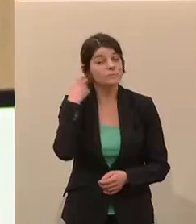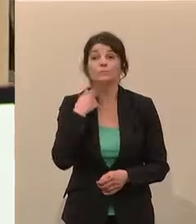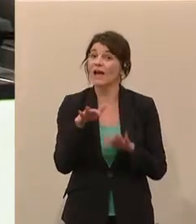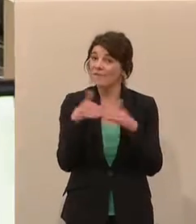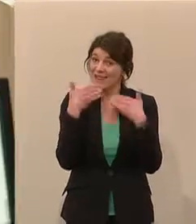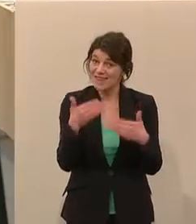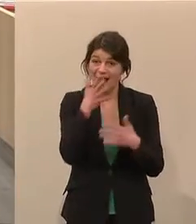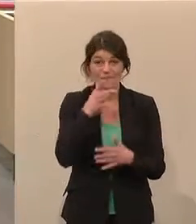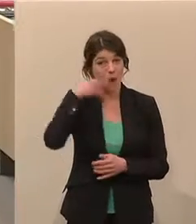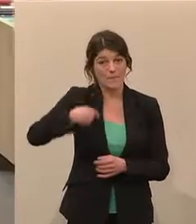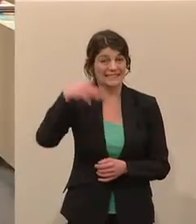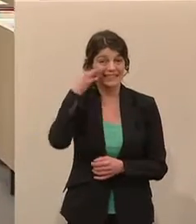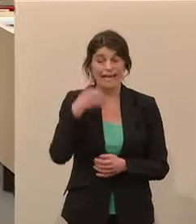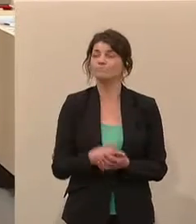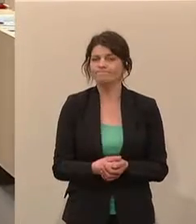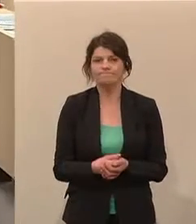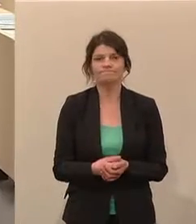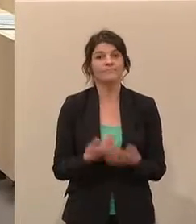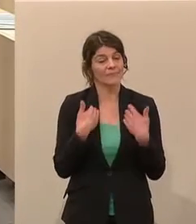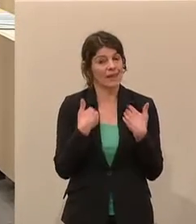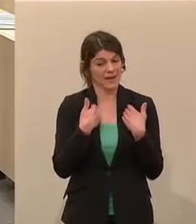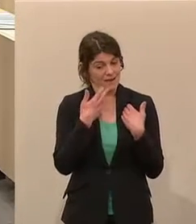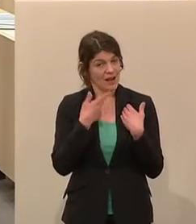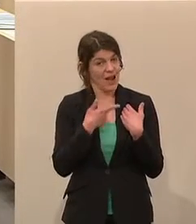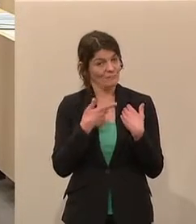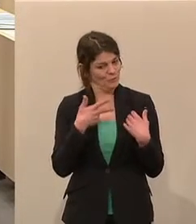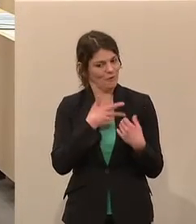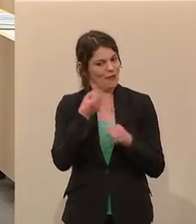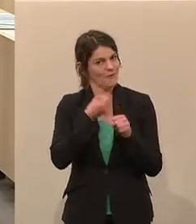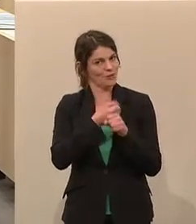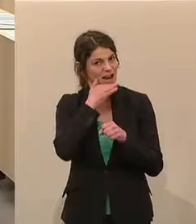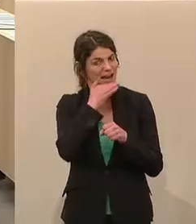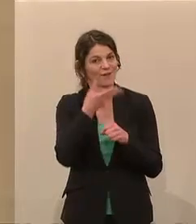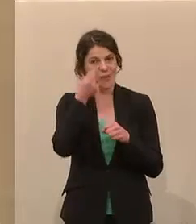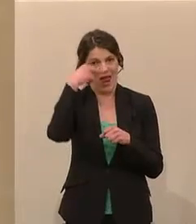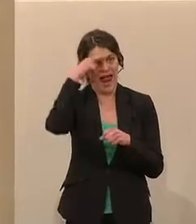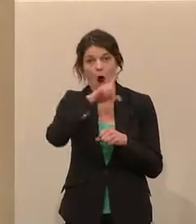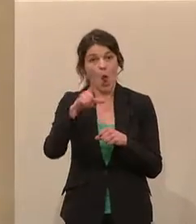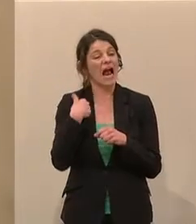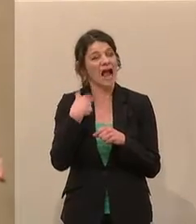Vielen Dank, Frau Präsidentin. Ich möchte mich der sozialkämpferischen Rede des Kollegen Lorca anschließen.